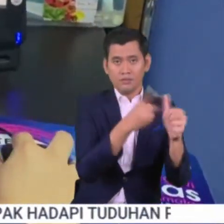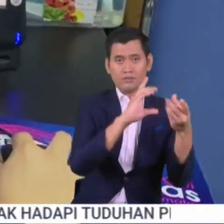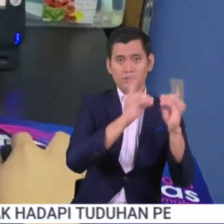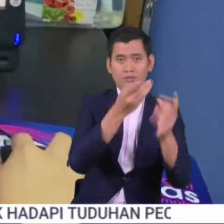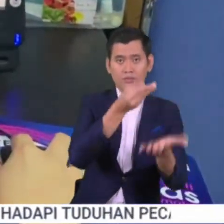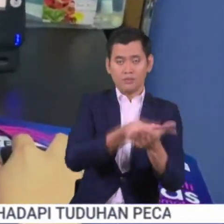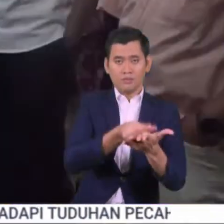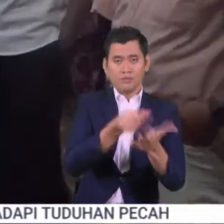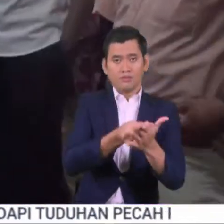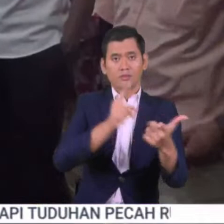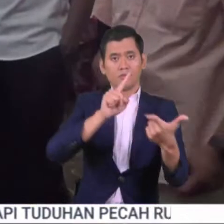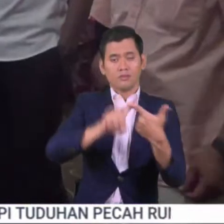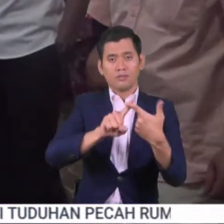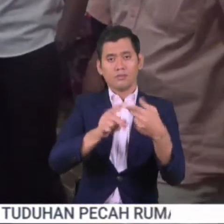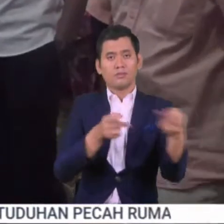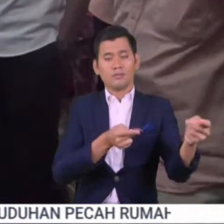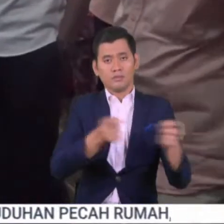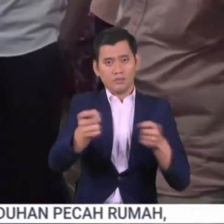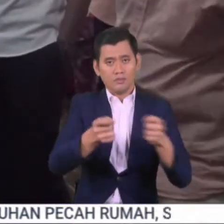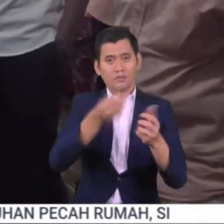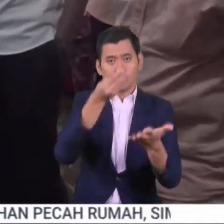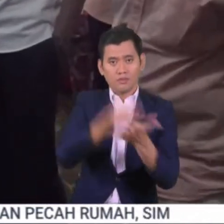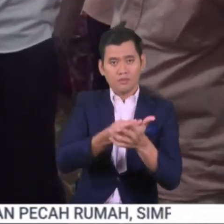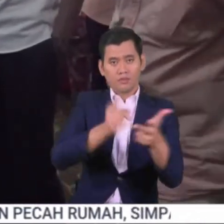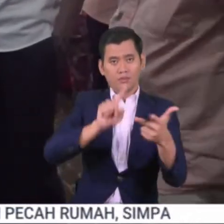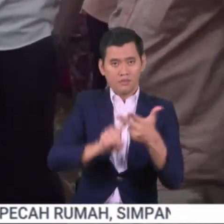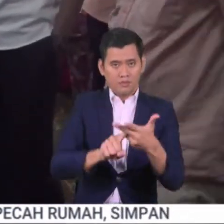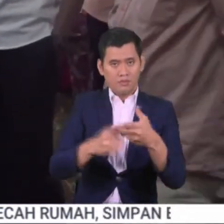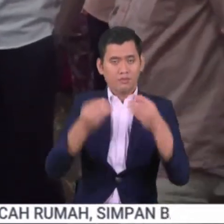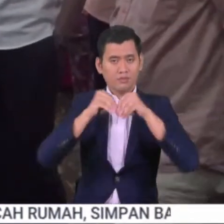kewangan, pengurusan kerbang bayaran dan akses internet.